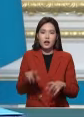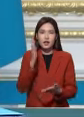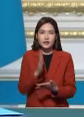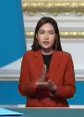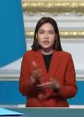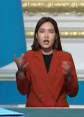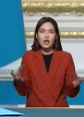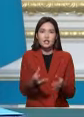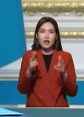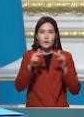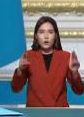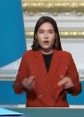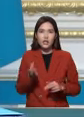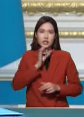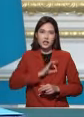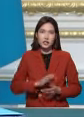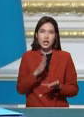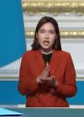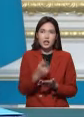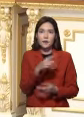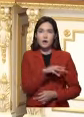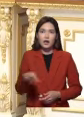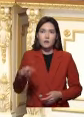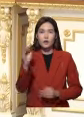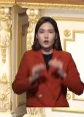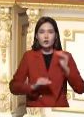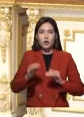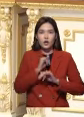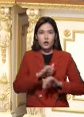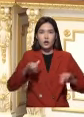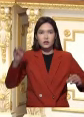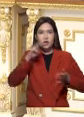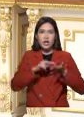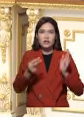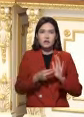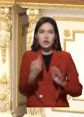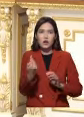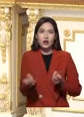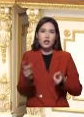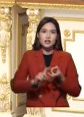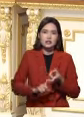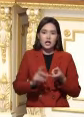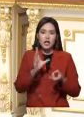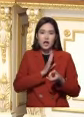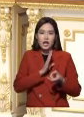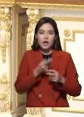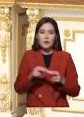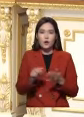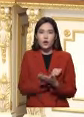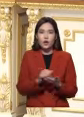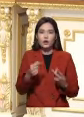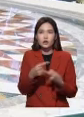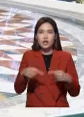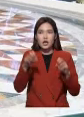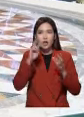сақтау қоймаларының сыйымдылығын 1 миллион тоннаға ұлғайтуды жоспарлап отыр. Осыған байланысты Каспий теңізіндегі құрық және ақтау